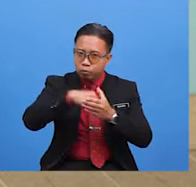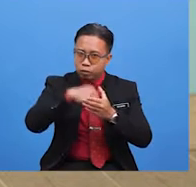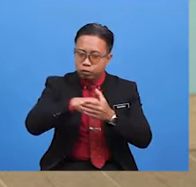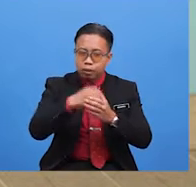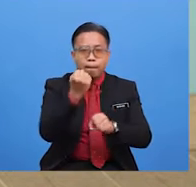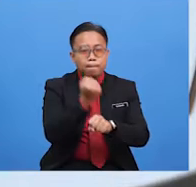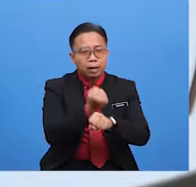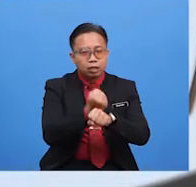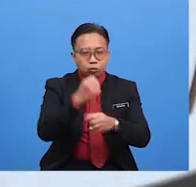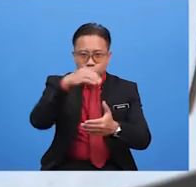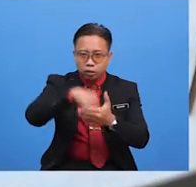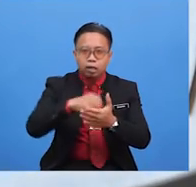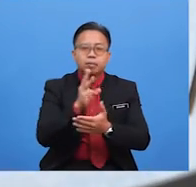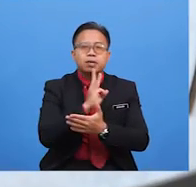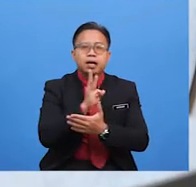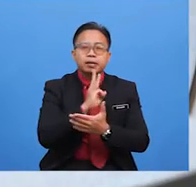ke dalam air.